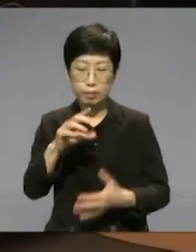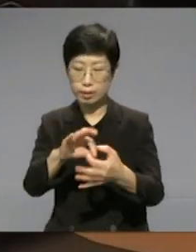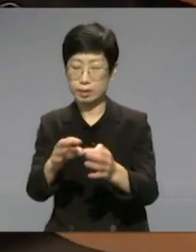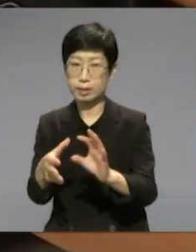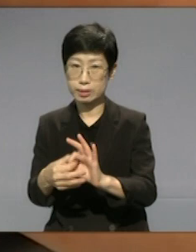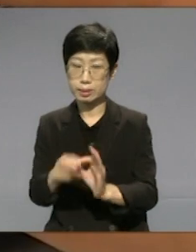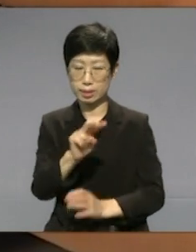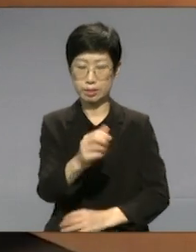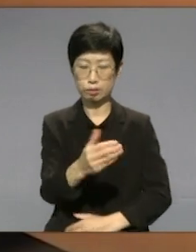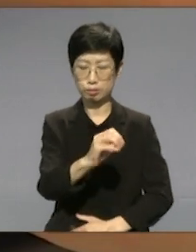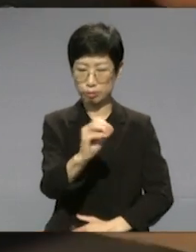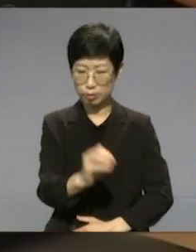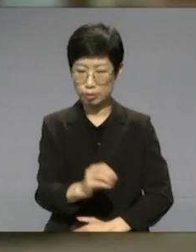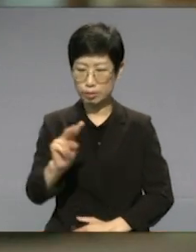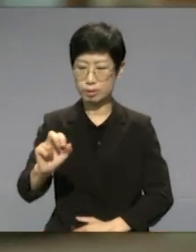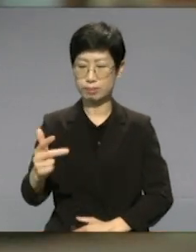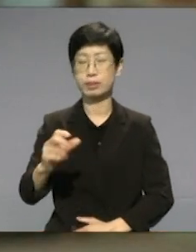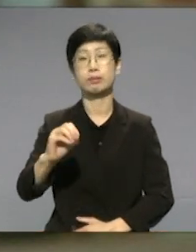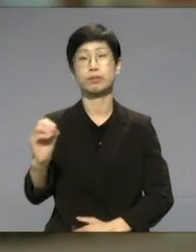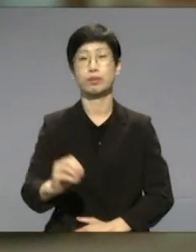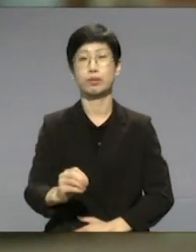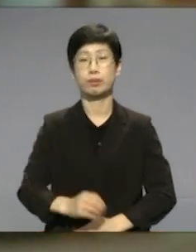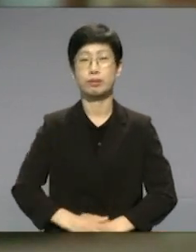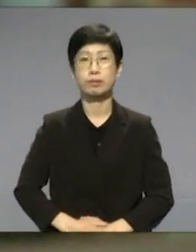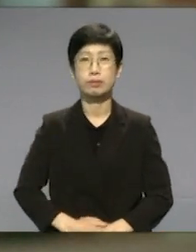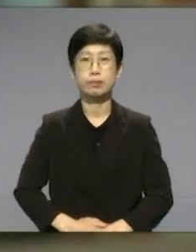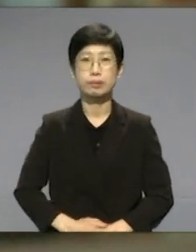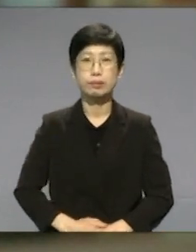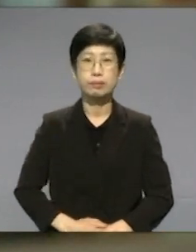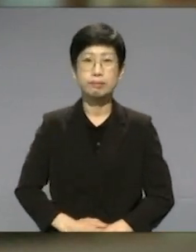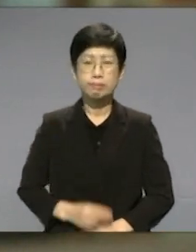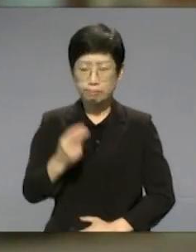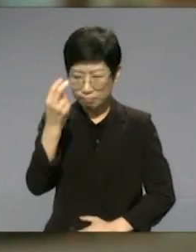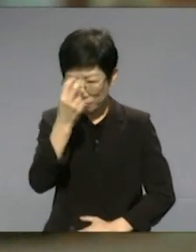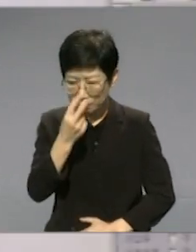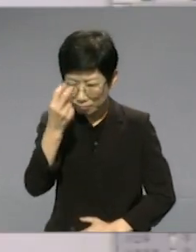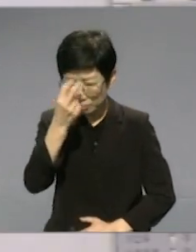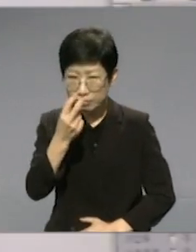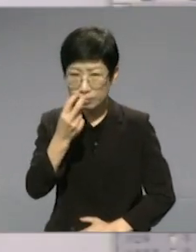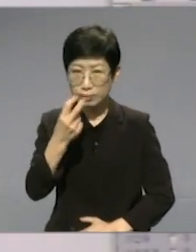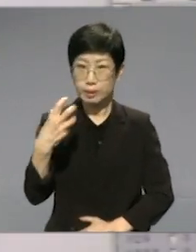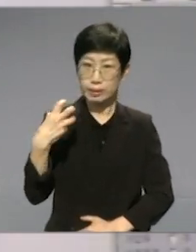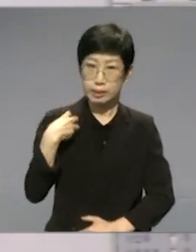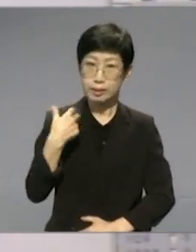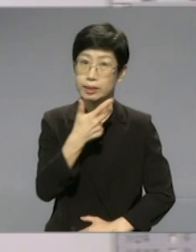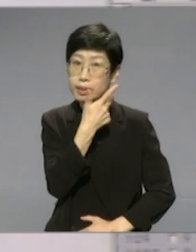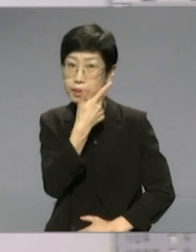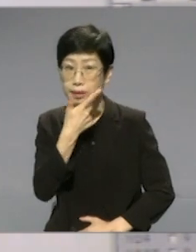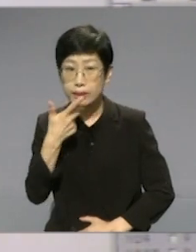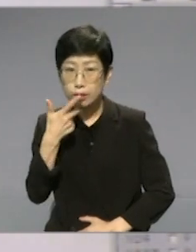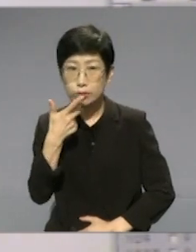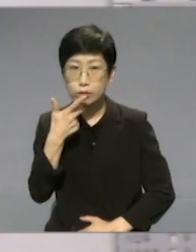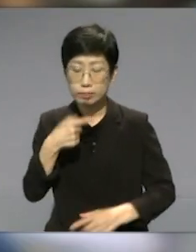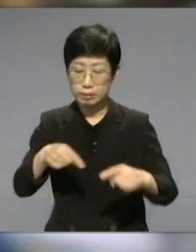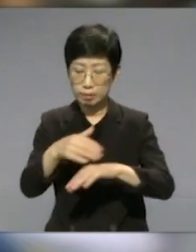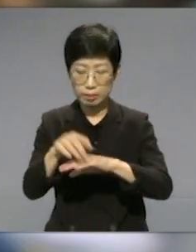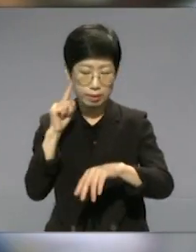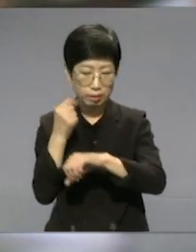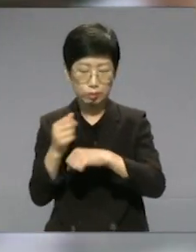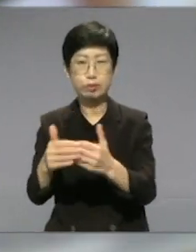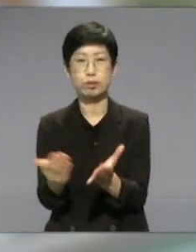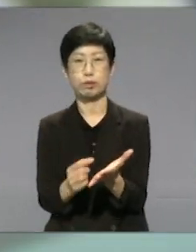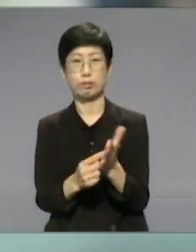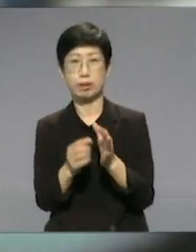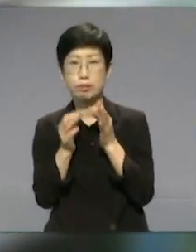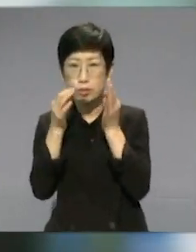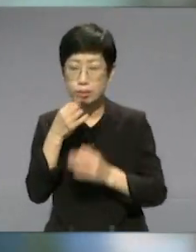그리스는 29%와 27%를 나타냈습니다 조사를 실시한 영국 킹스칼리지 런던의 정책 연구소는